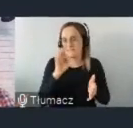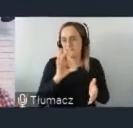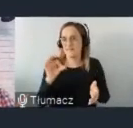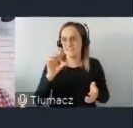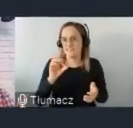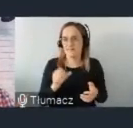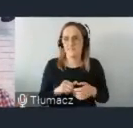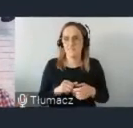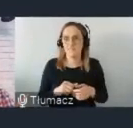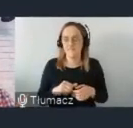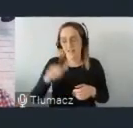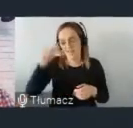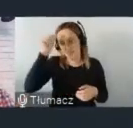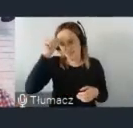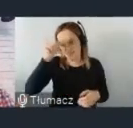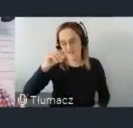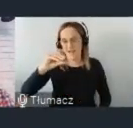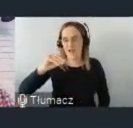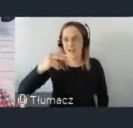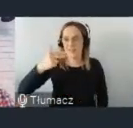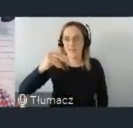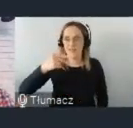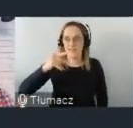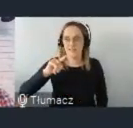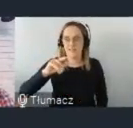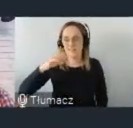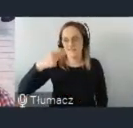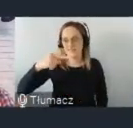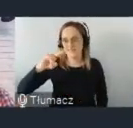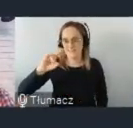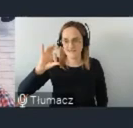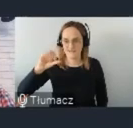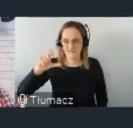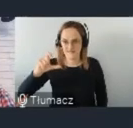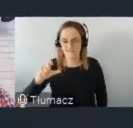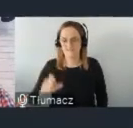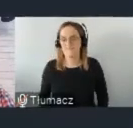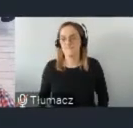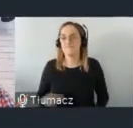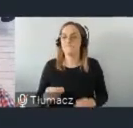na komputerze, która się nazywa AnyDesk. Ja zapisuję teraz te nazwy i